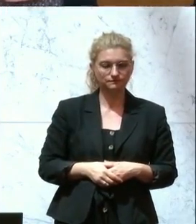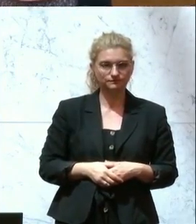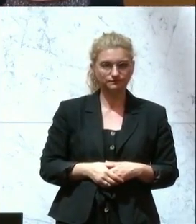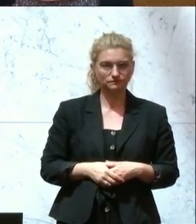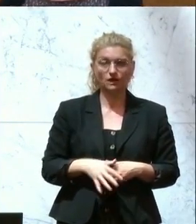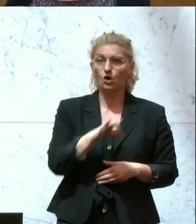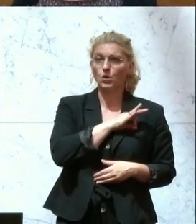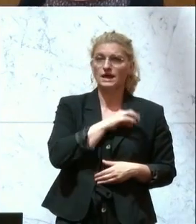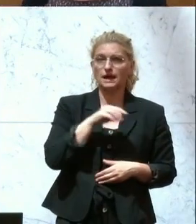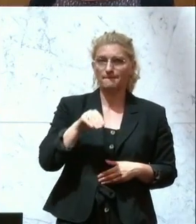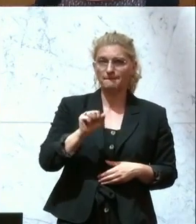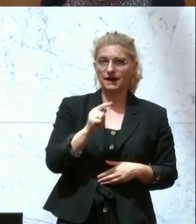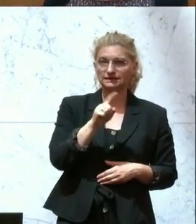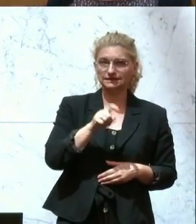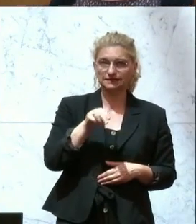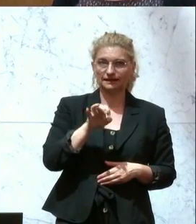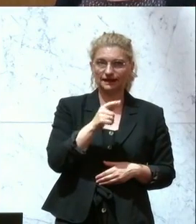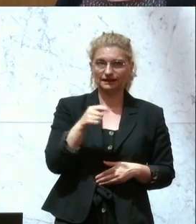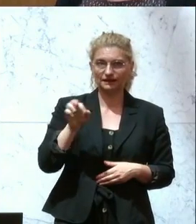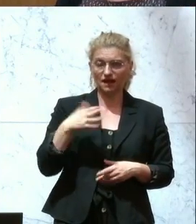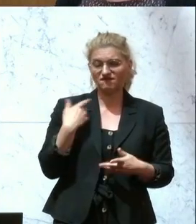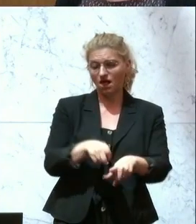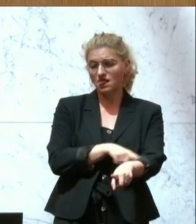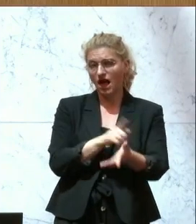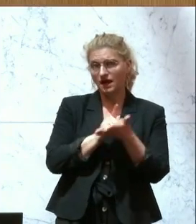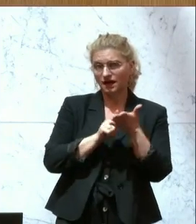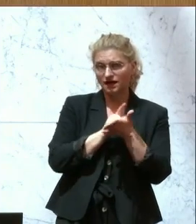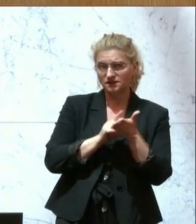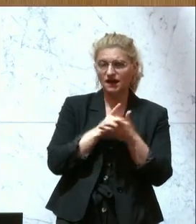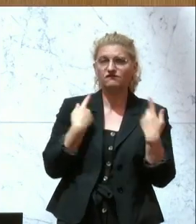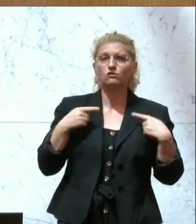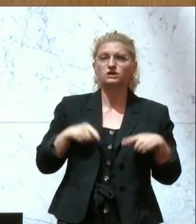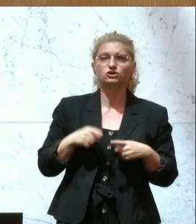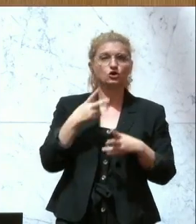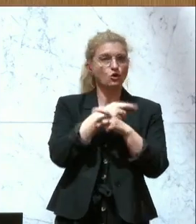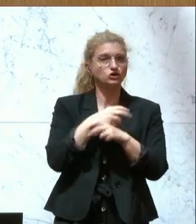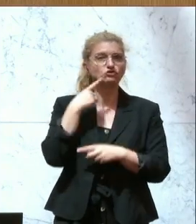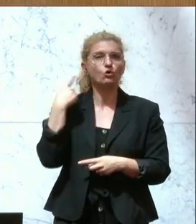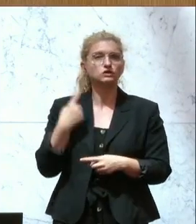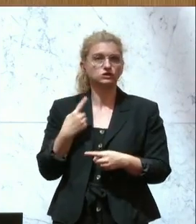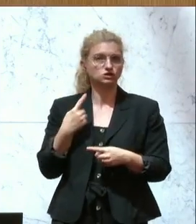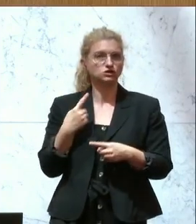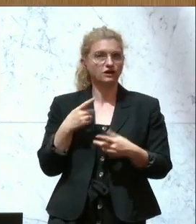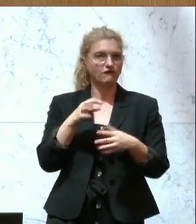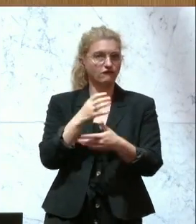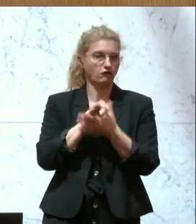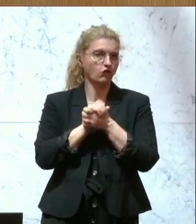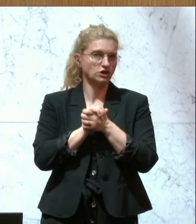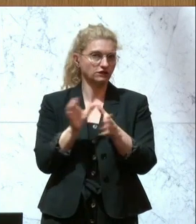Der Kollege Matznetter war lange Zeit Vorsitzender der österreichisch-russischen Freundschaftsgruppe. Das war eine rot-blaue